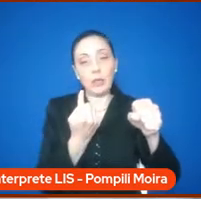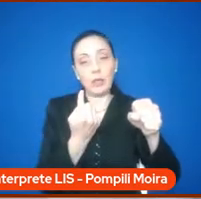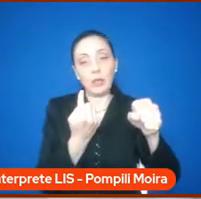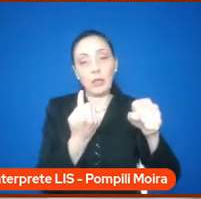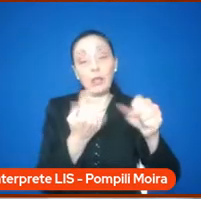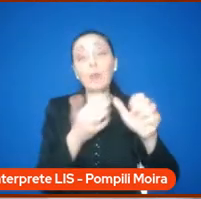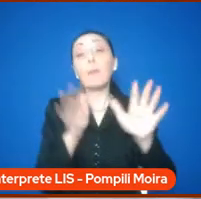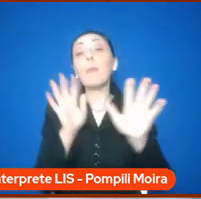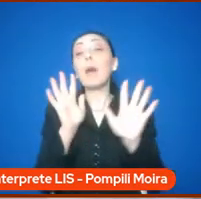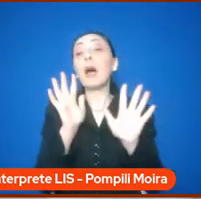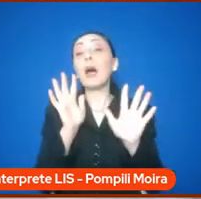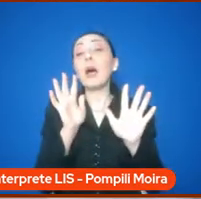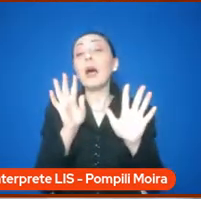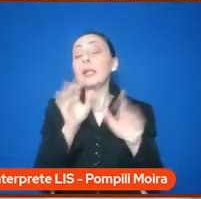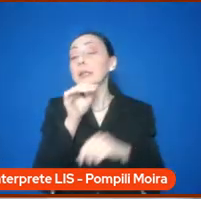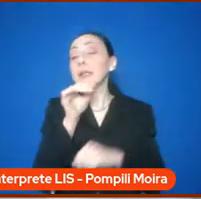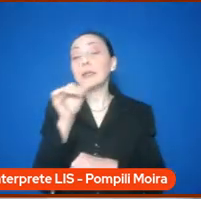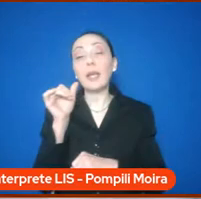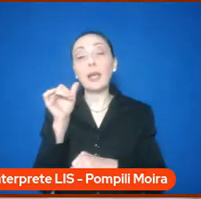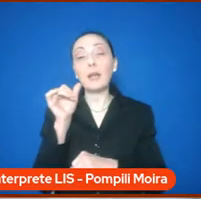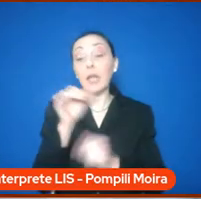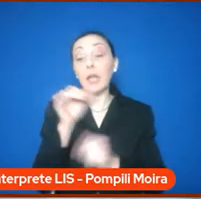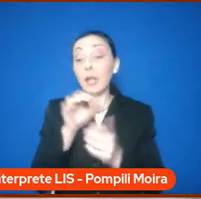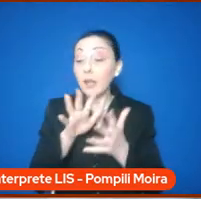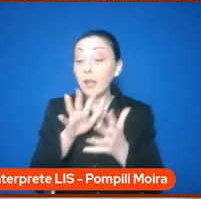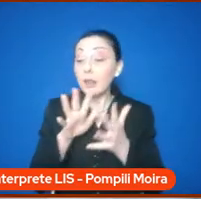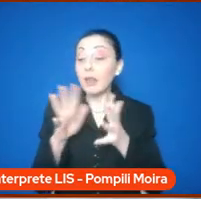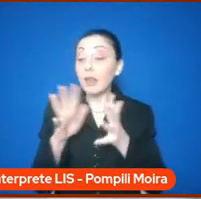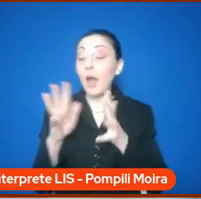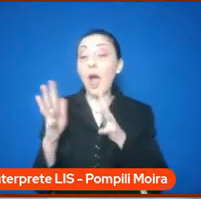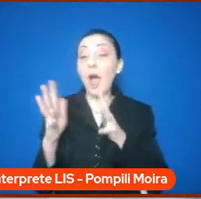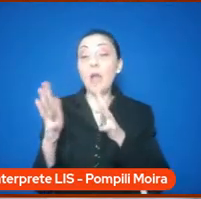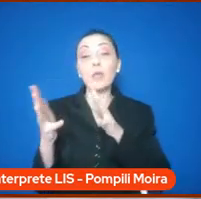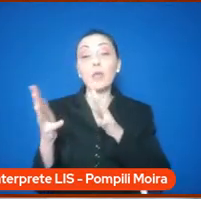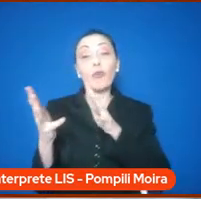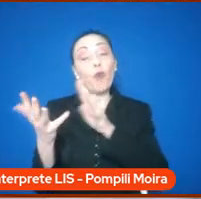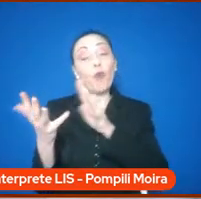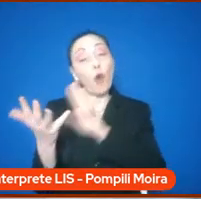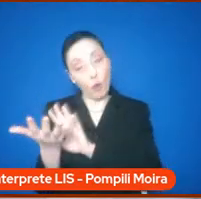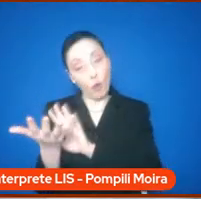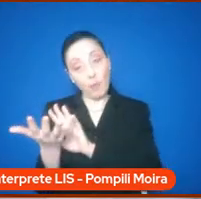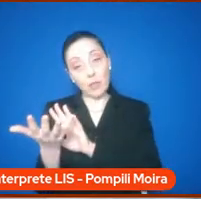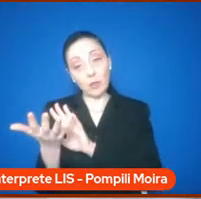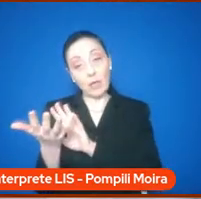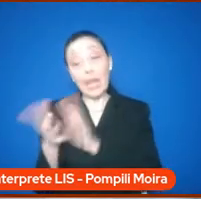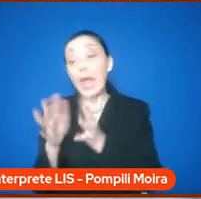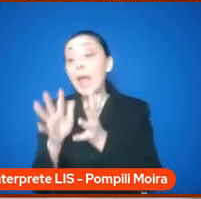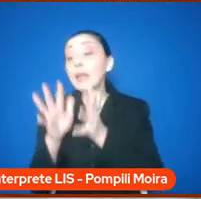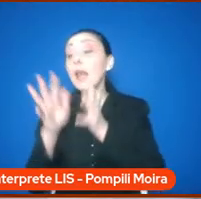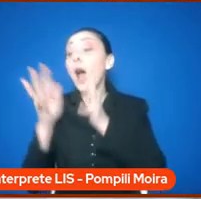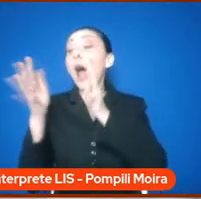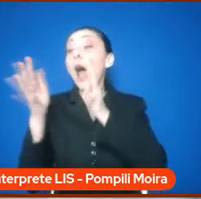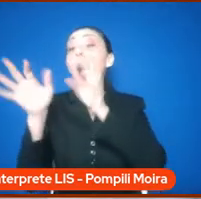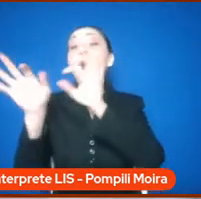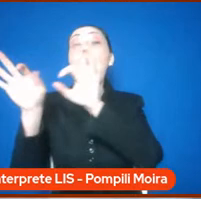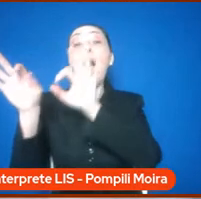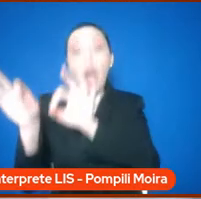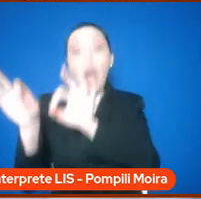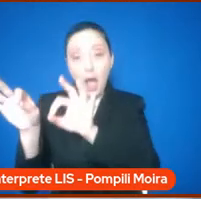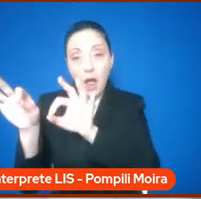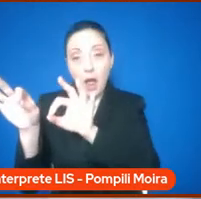trasformazione, della trasformazione verso un punto di approdo diverso da quello dove